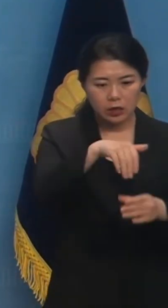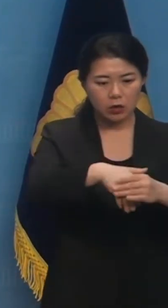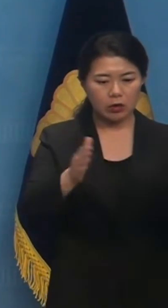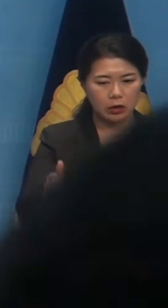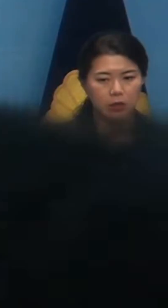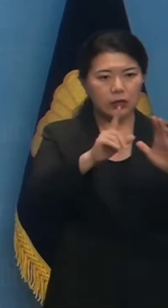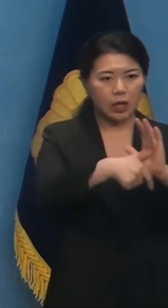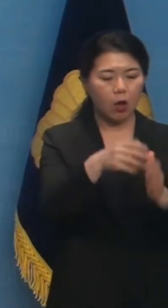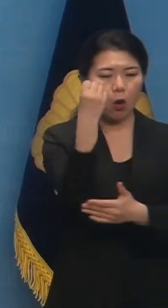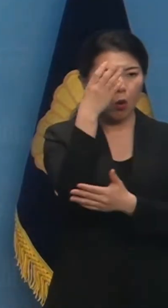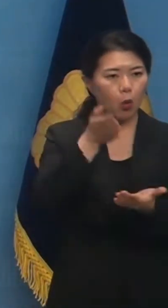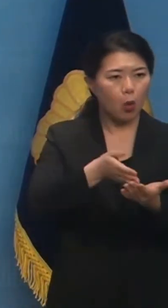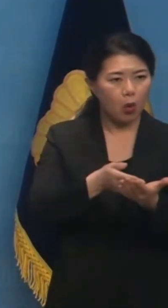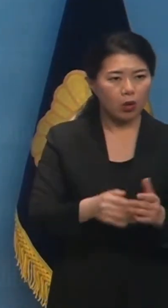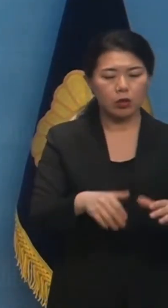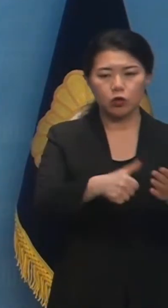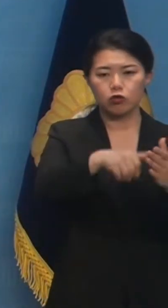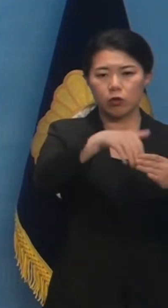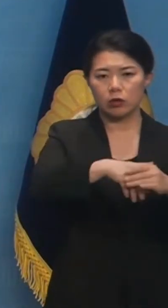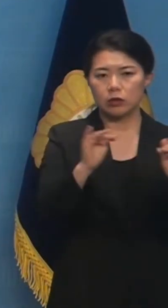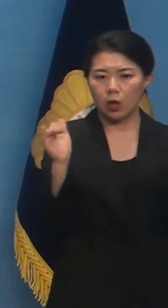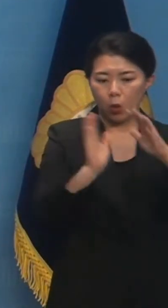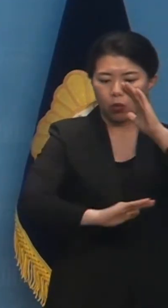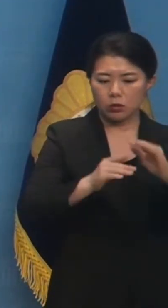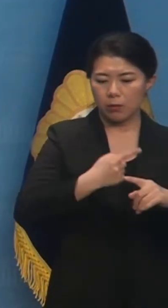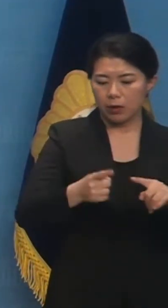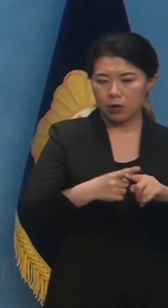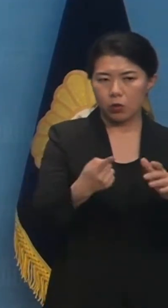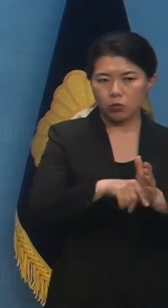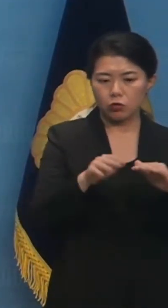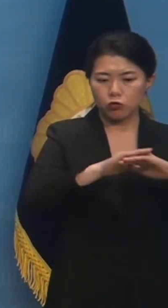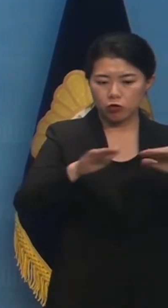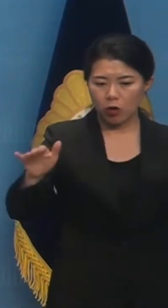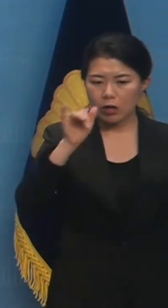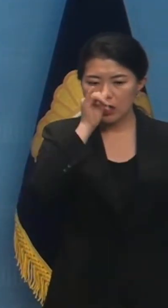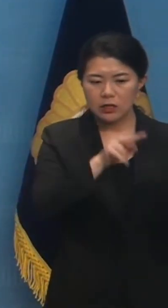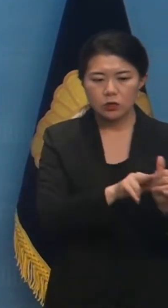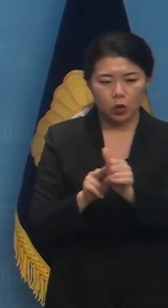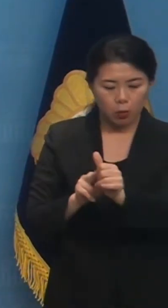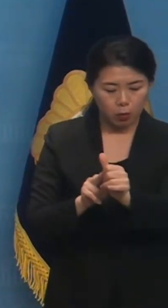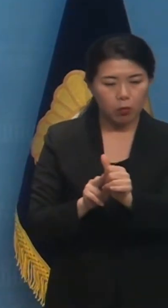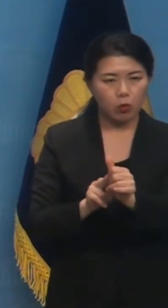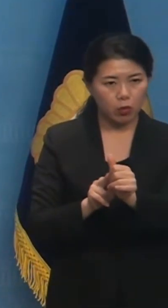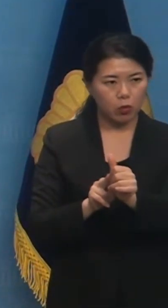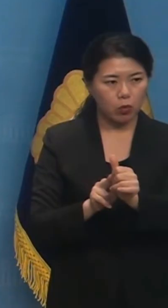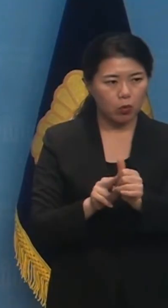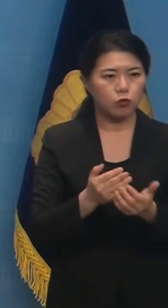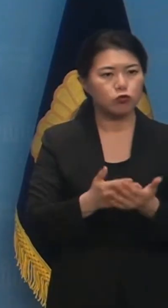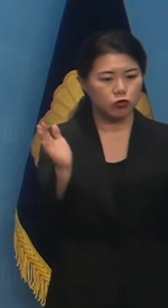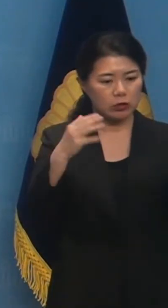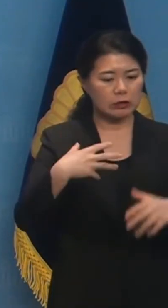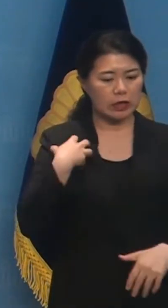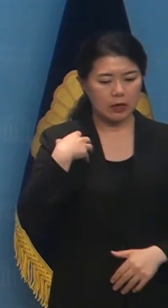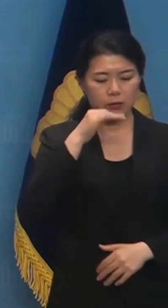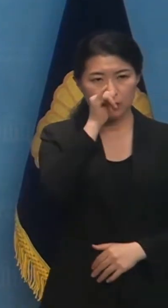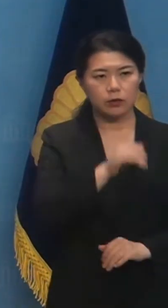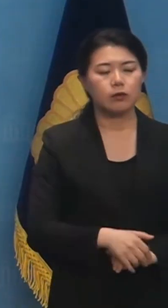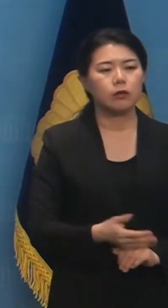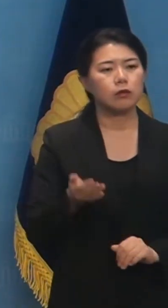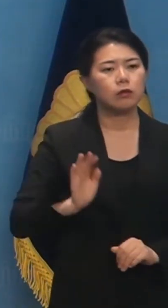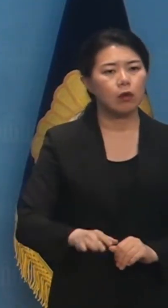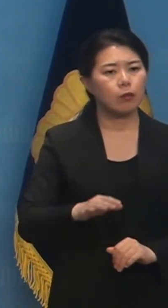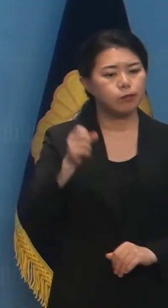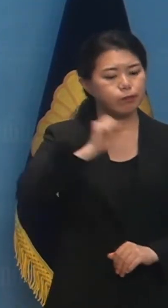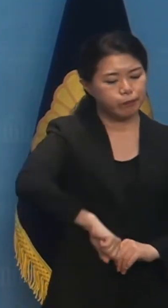기간 중 언론은 유권자가 공정한 판단을 할 수 있도록 균형 잡힌 정보를 제공할 책임이 있음에도